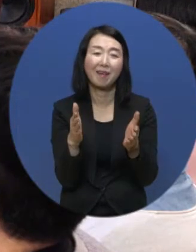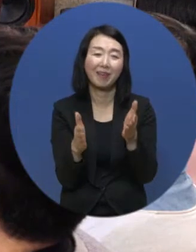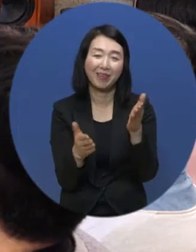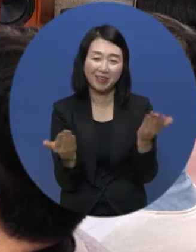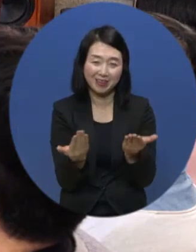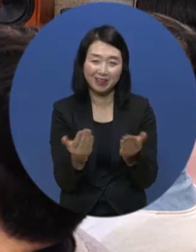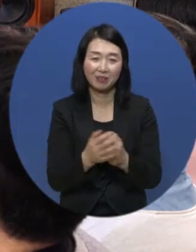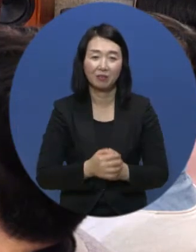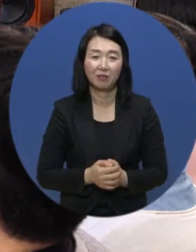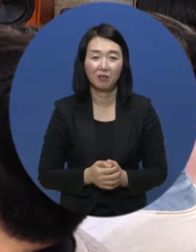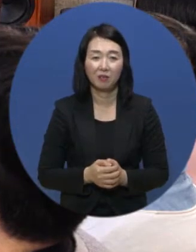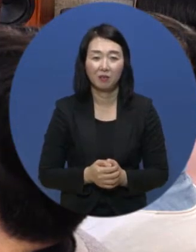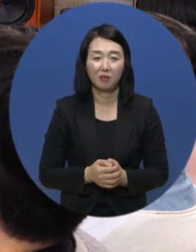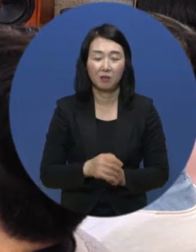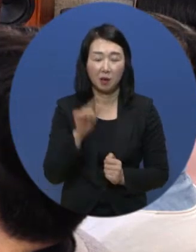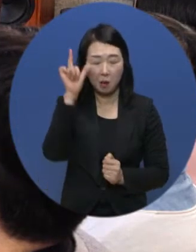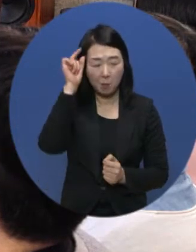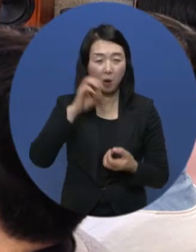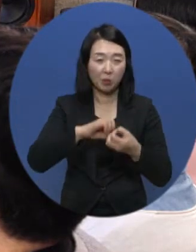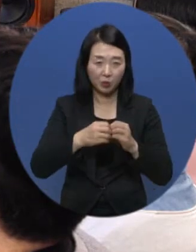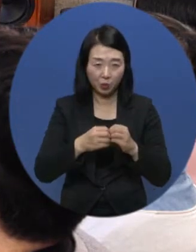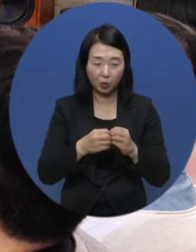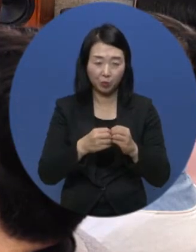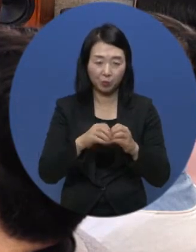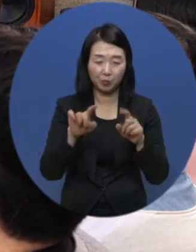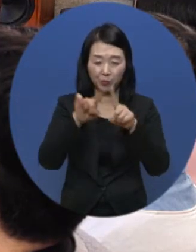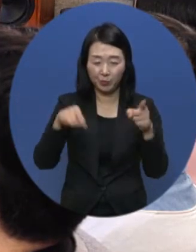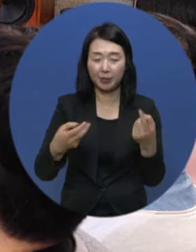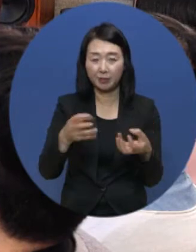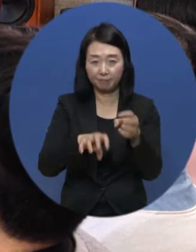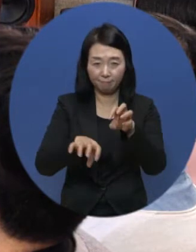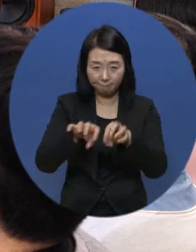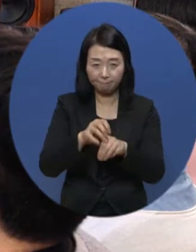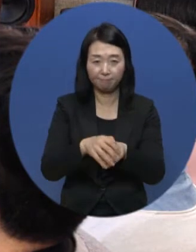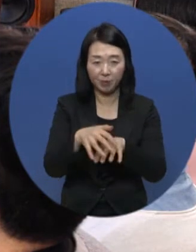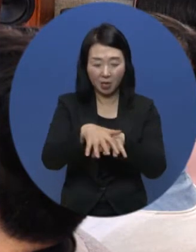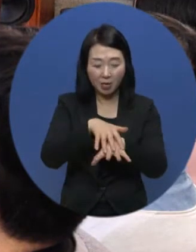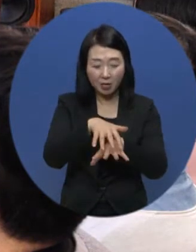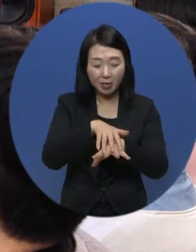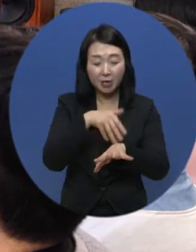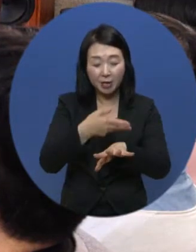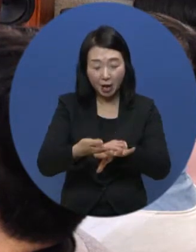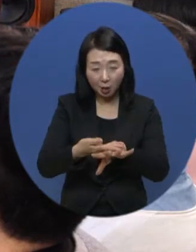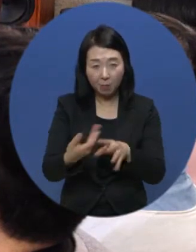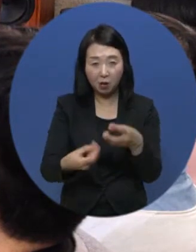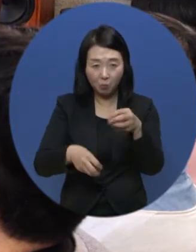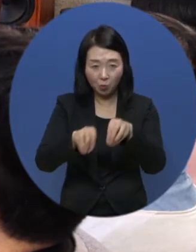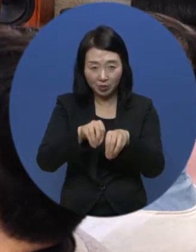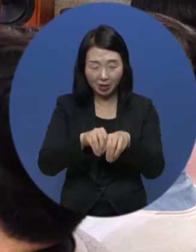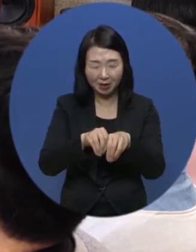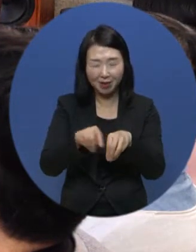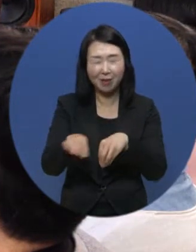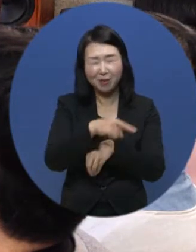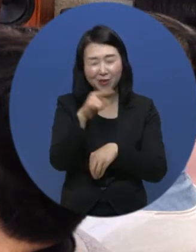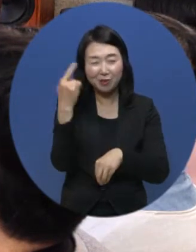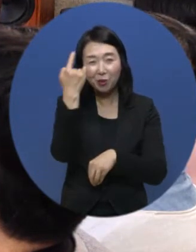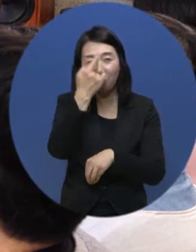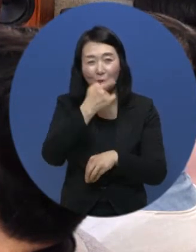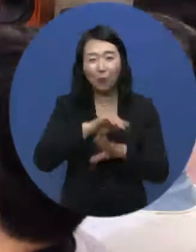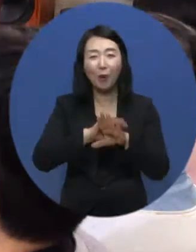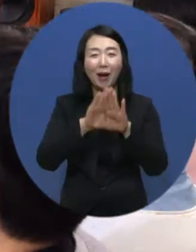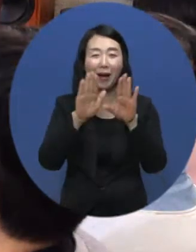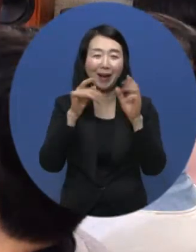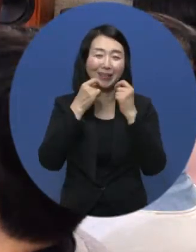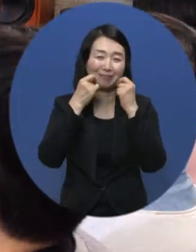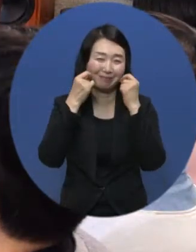조립, 상자 접기, 양말 포장 같은 단순한 직업을 하는 그들의 얼굴에선 환한